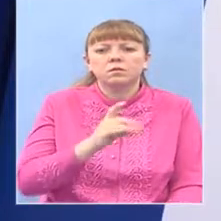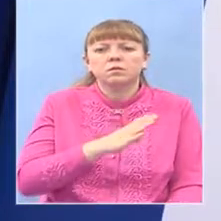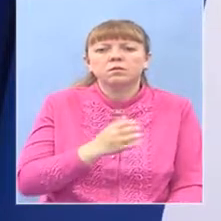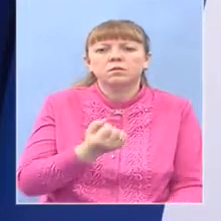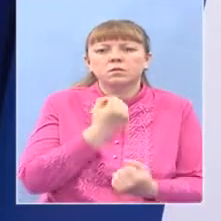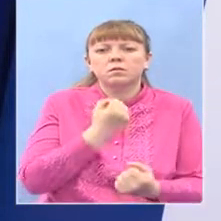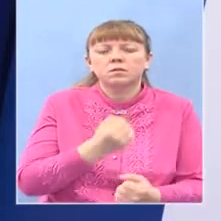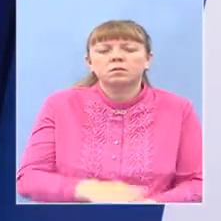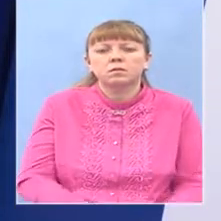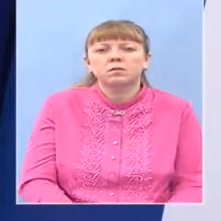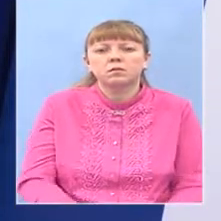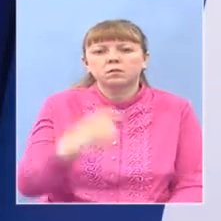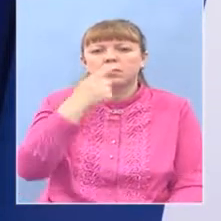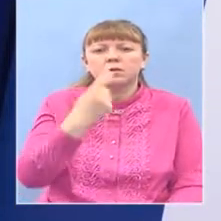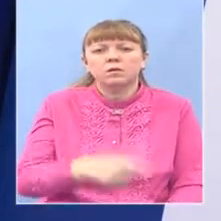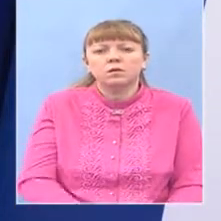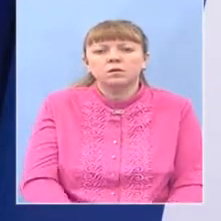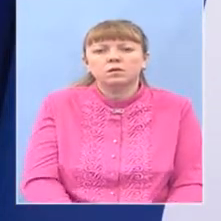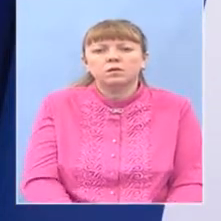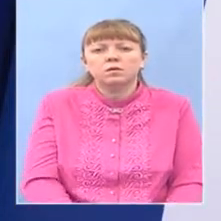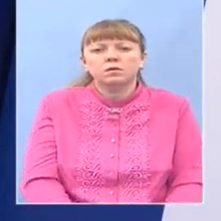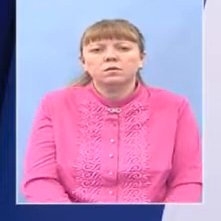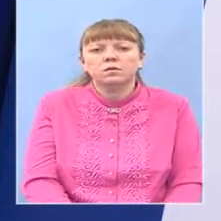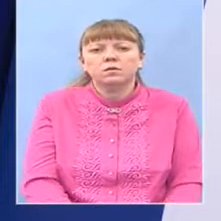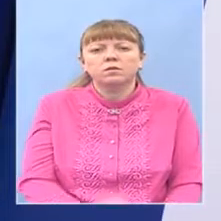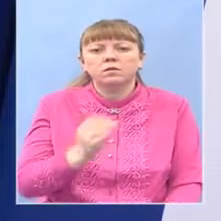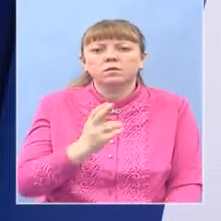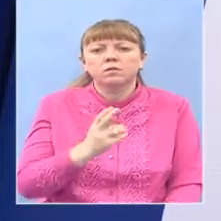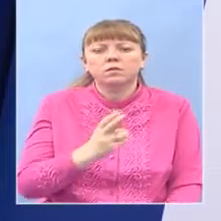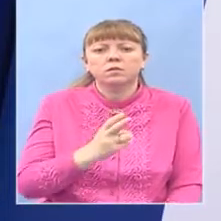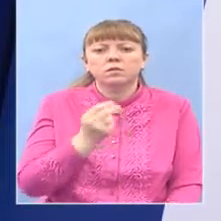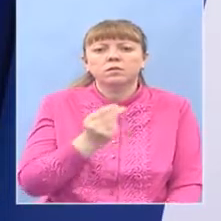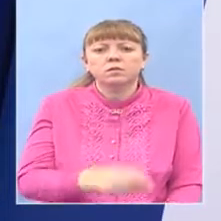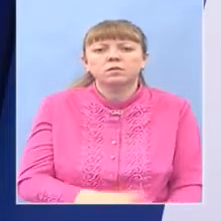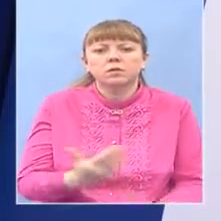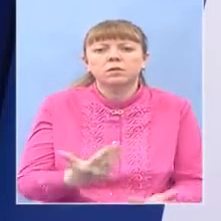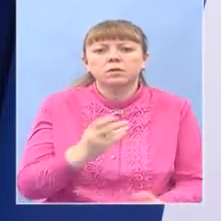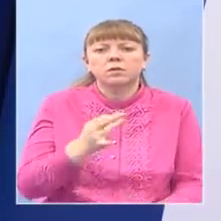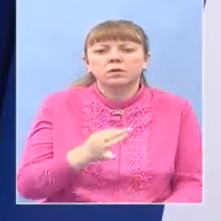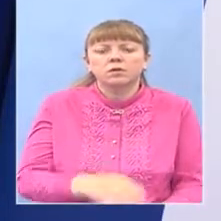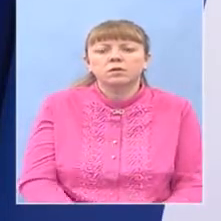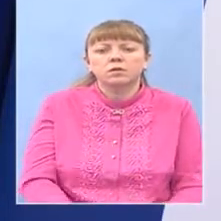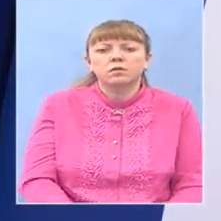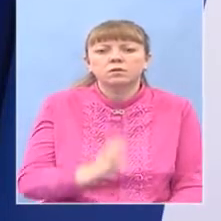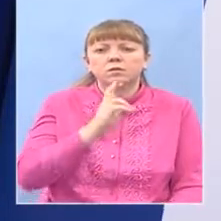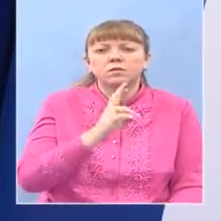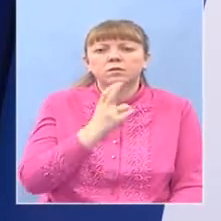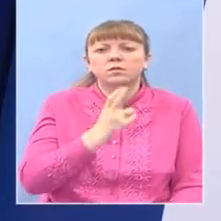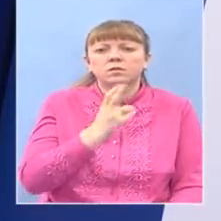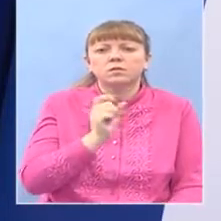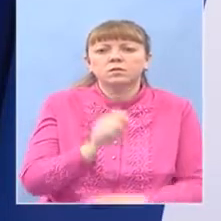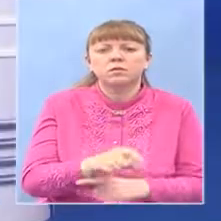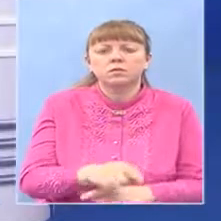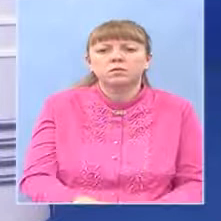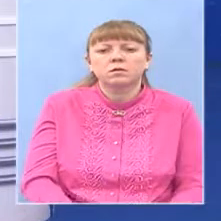да, неправительственных организаций, но в основном источник финансирования сейчас НПО видит в виде государственного социального заказа,